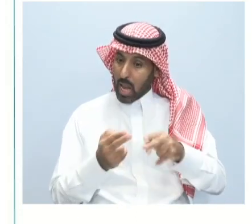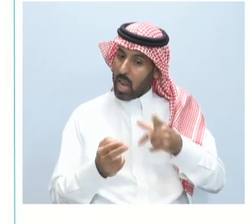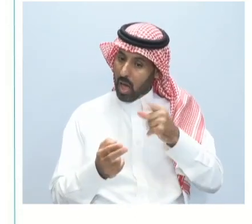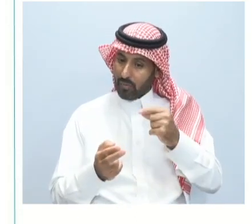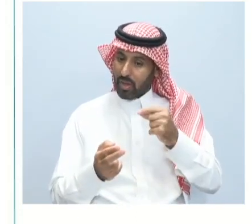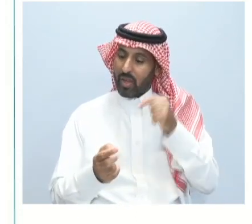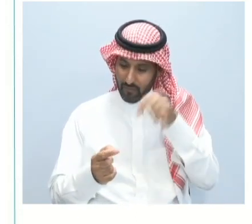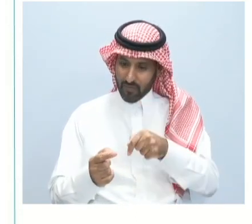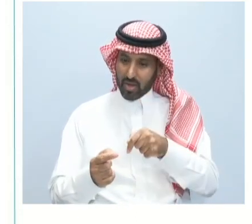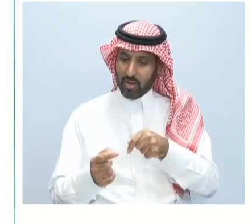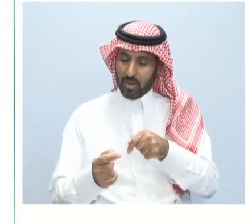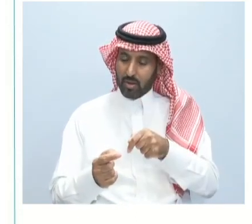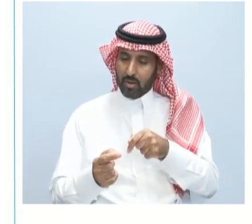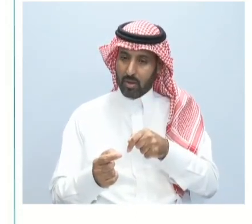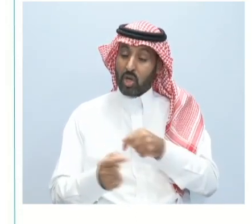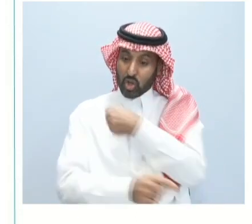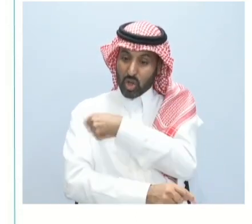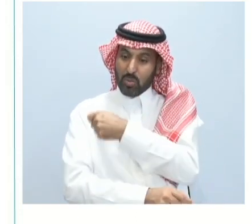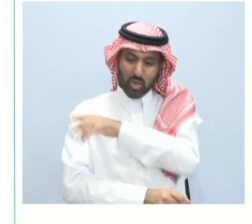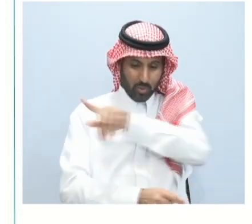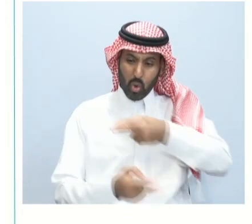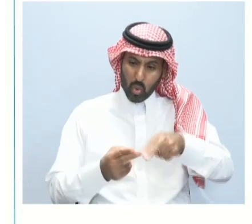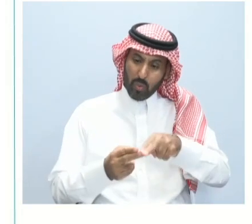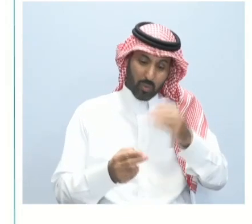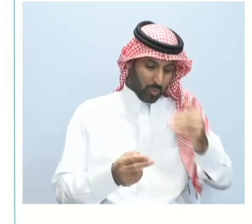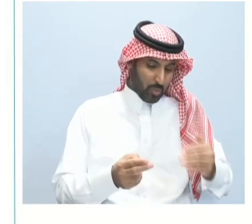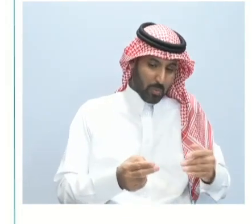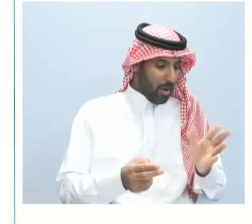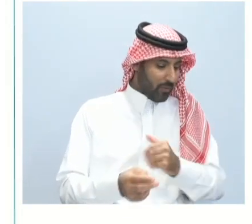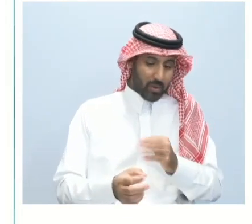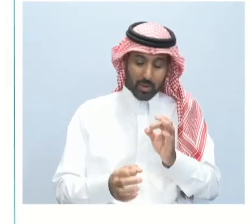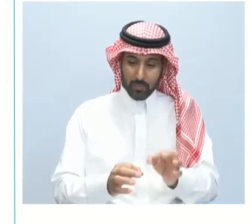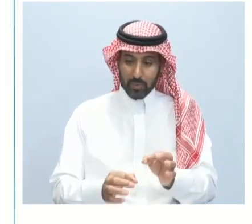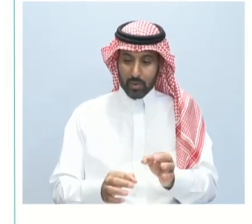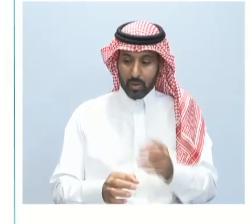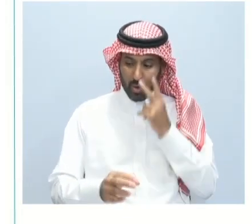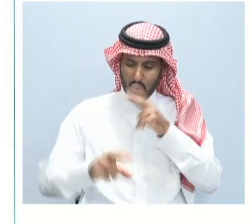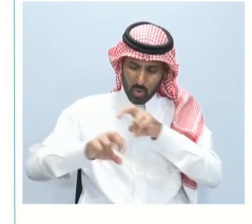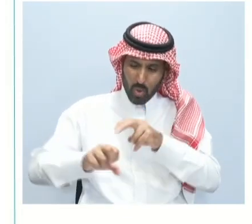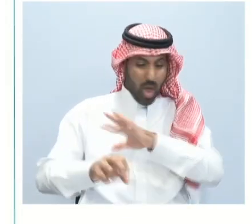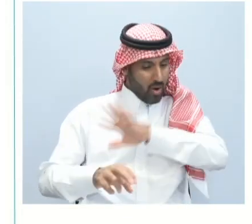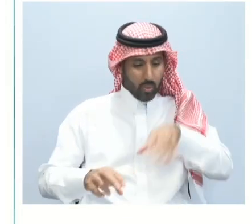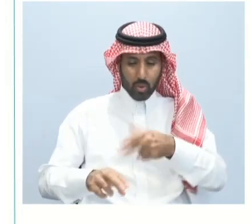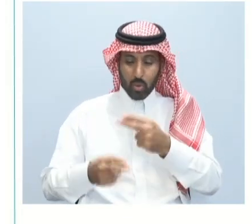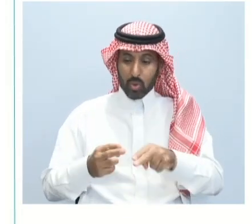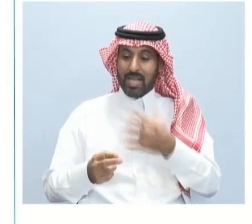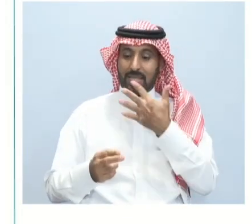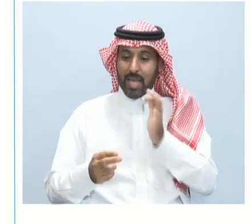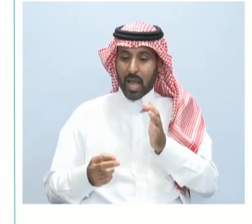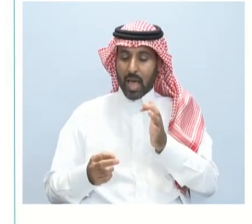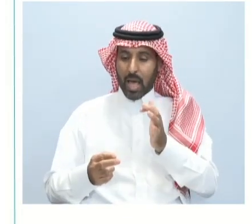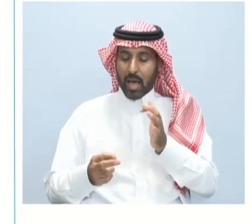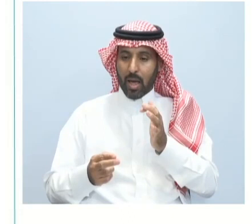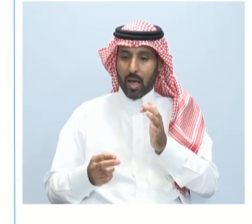موجودا ستقوم بتجربه جميع الحلول الممكنه ولن تفوت اي حل محتمل سهله التنفيذ